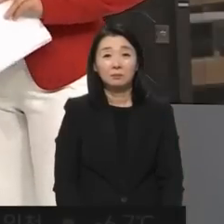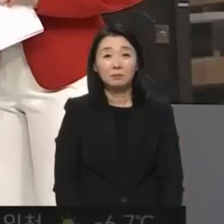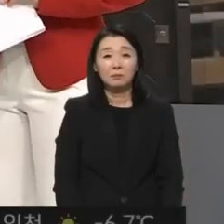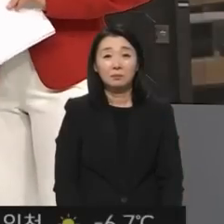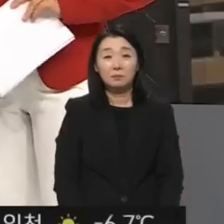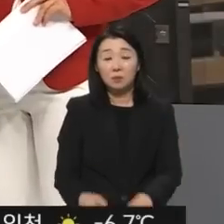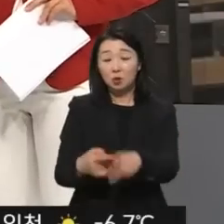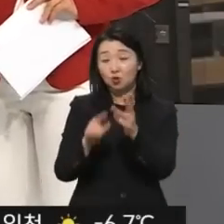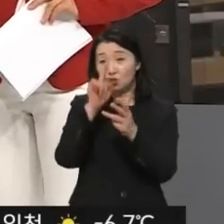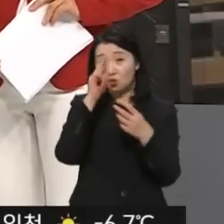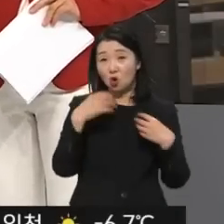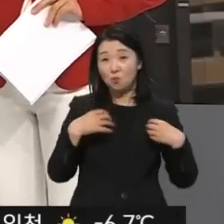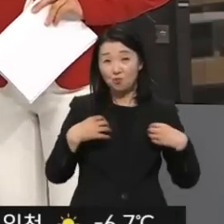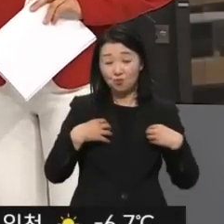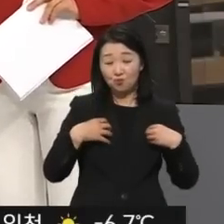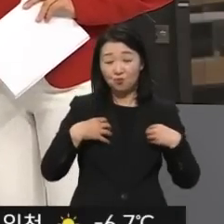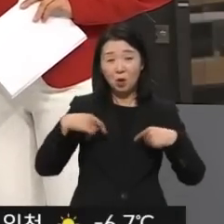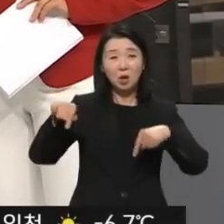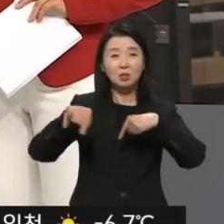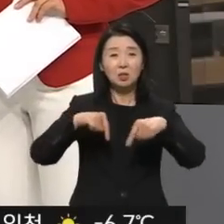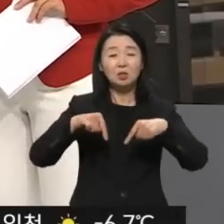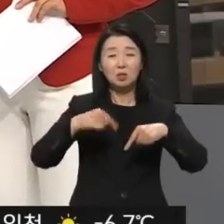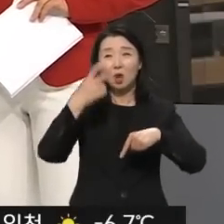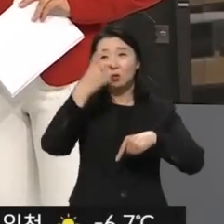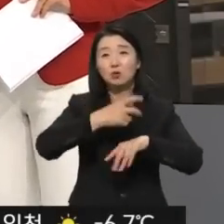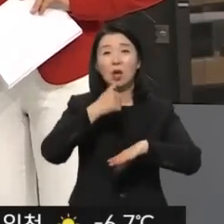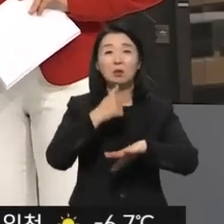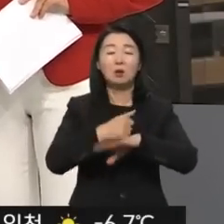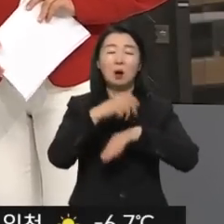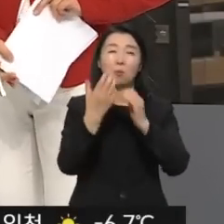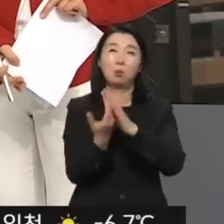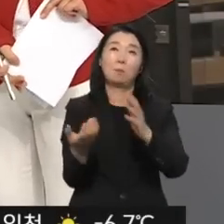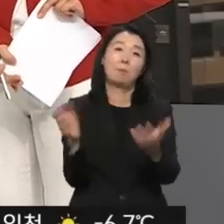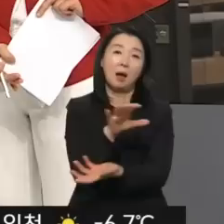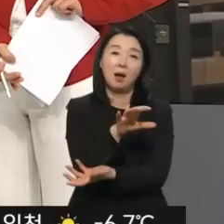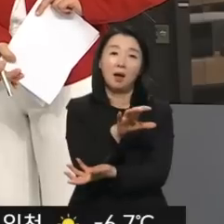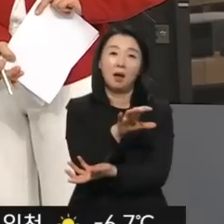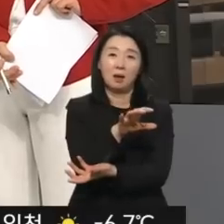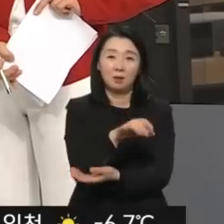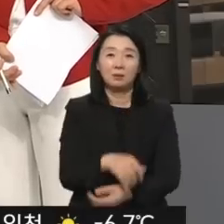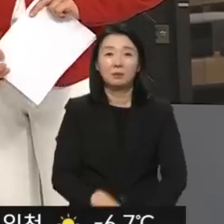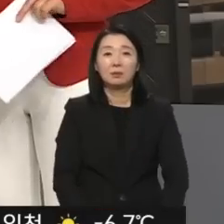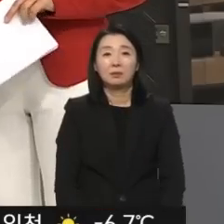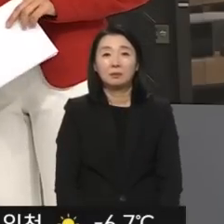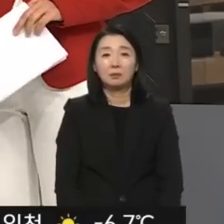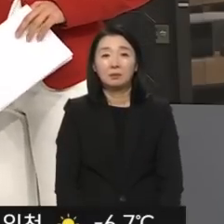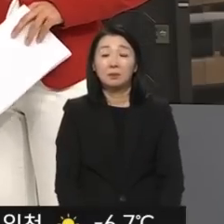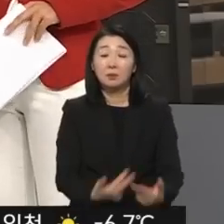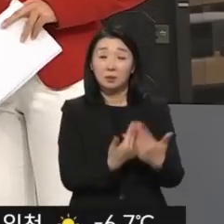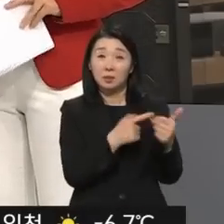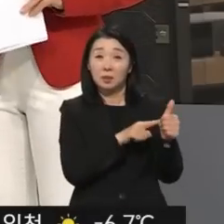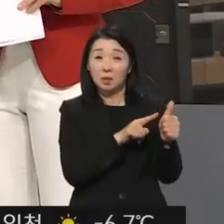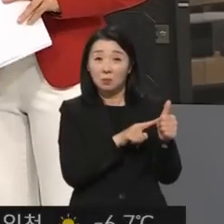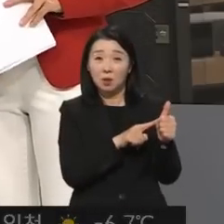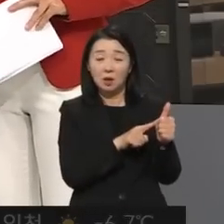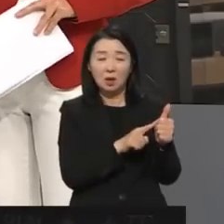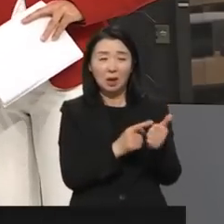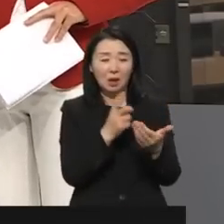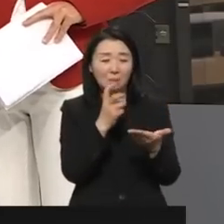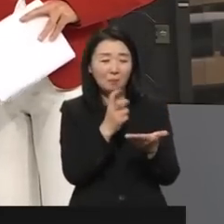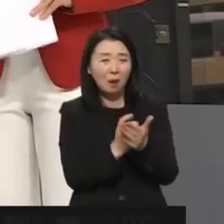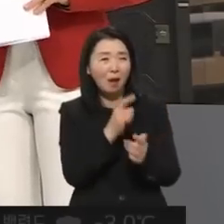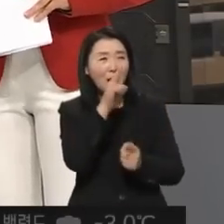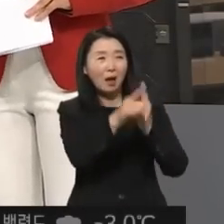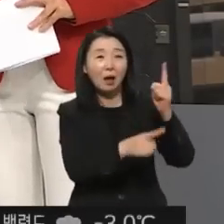하지만 윤석열 정부가 들어선 뒤에 이 수사 결과 180도 뒤바뀌었다 이렇게 말을 했습니다. 이 대표에 대한 사법 리스크